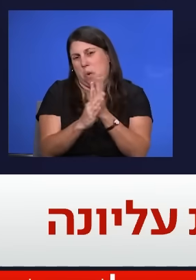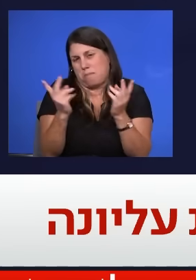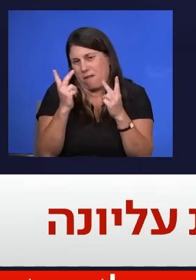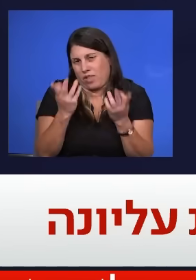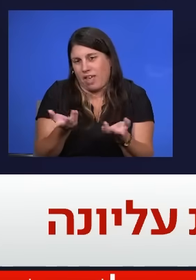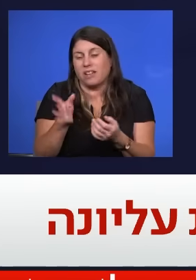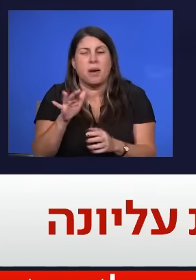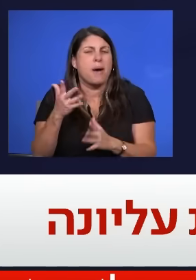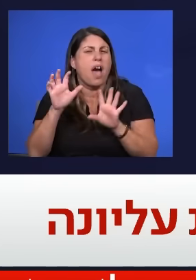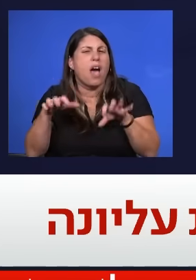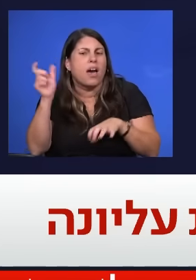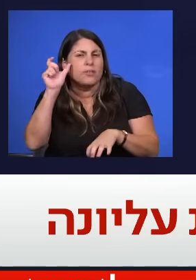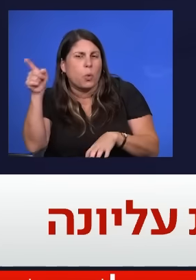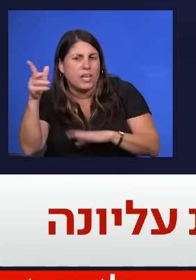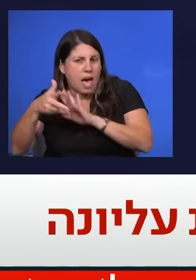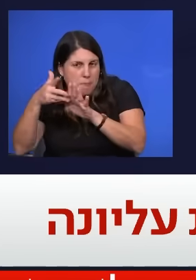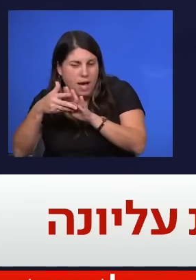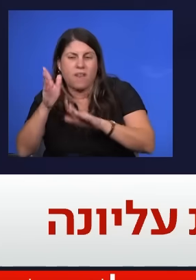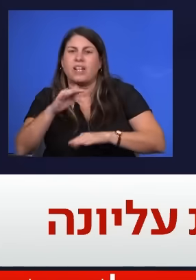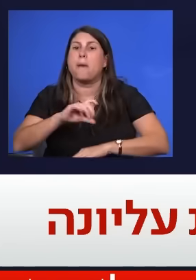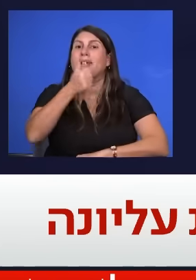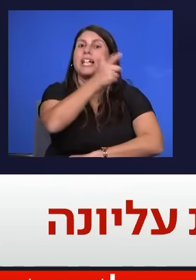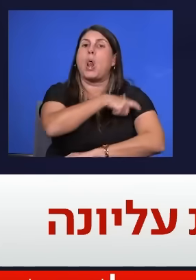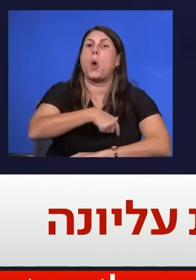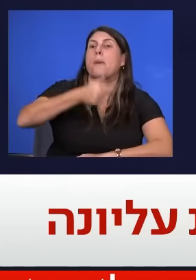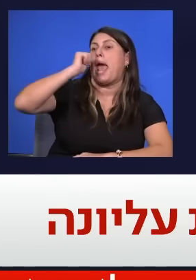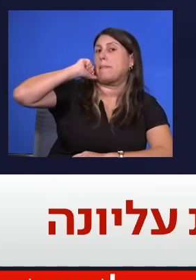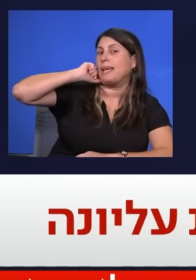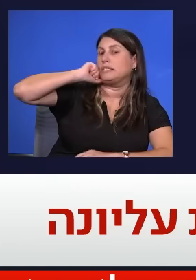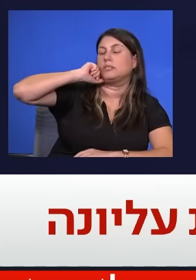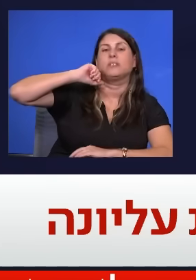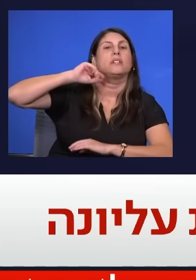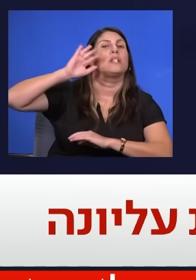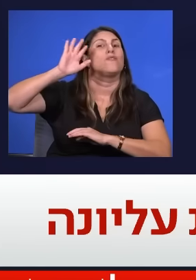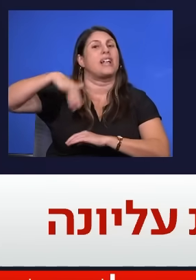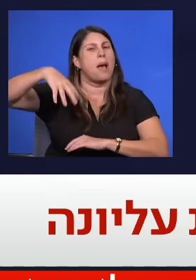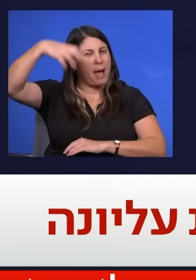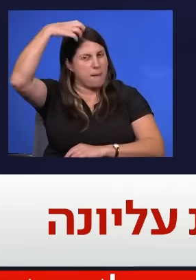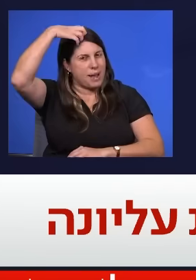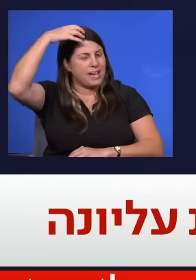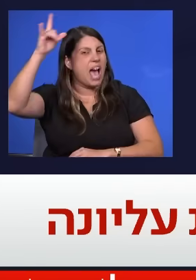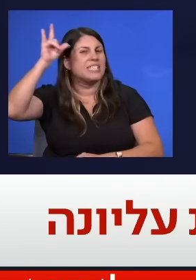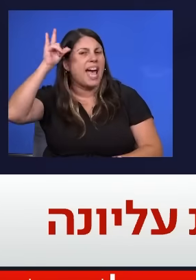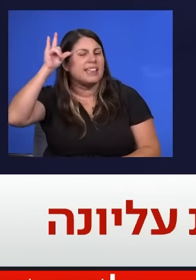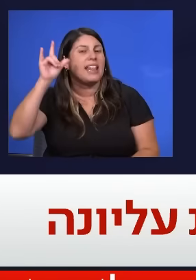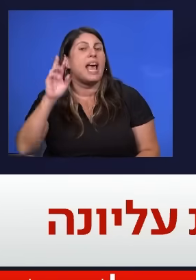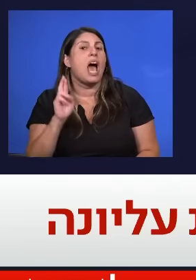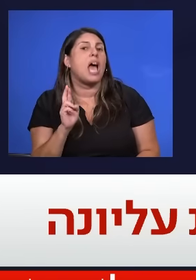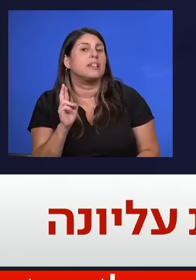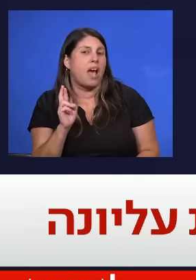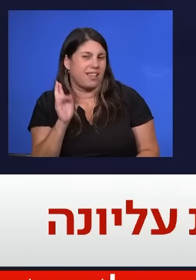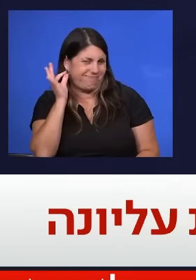גם מה שאמר מזכ"ל האו"ם אמש, גם מה שראיתי שהמלכה רניה בירדן אומרת, מחייבת אותנו